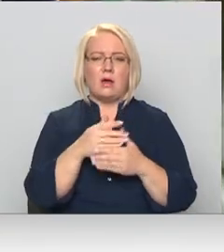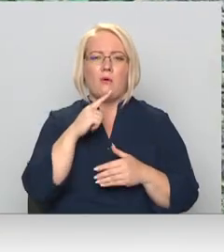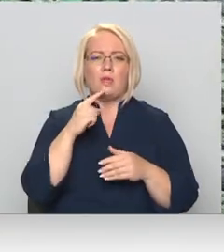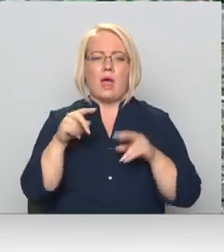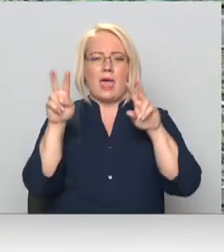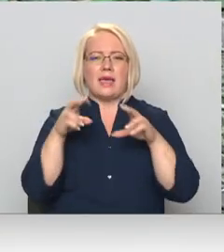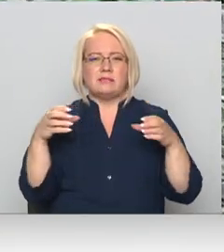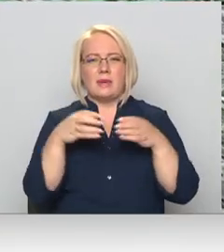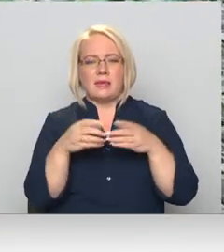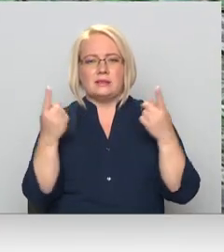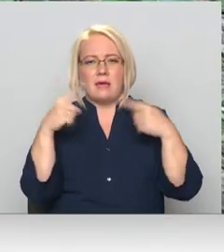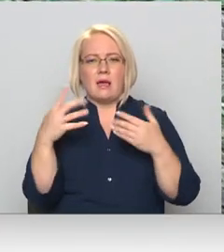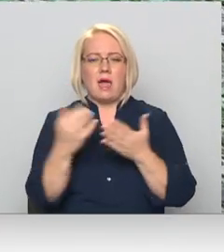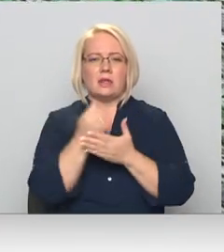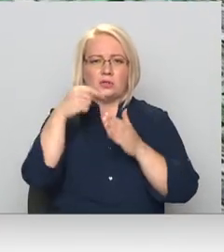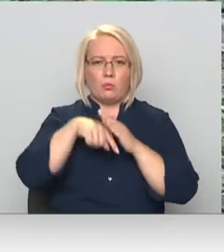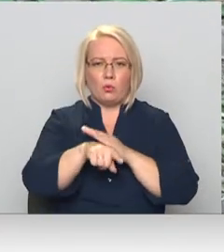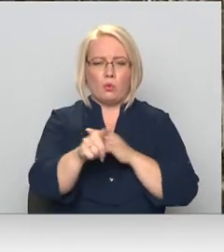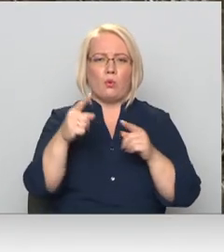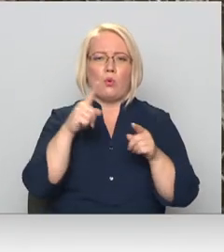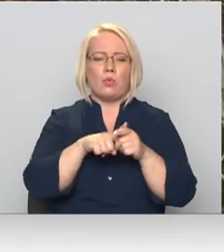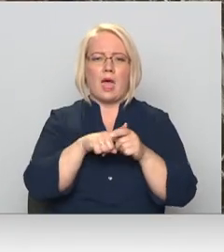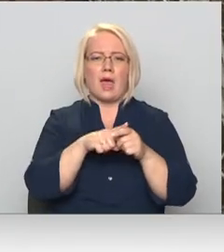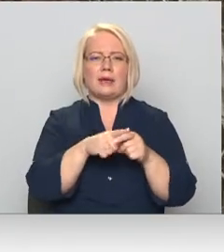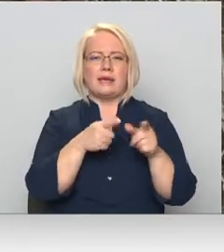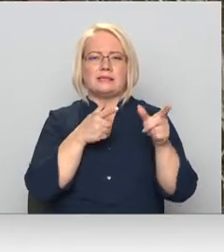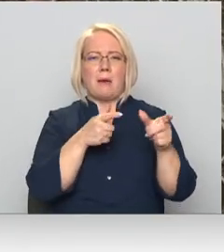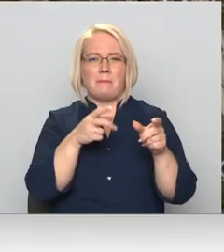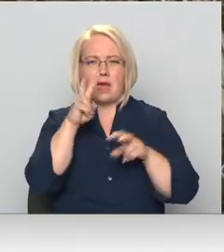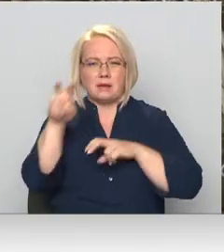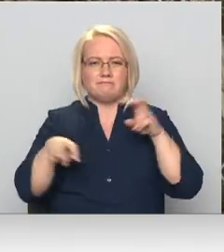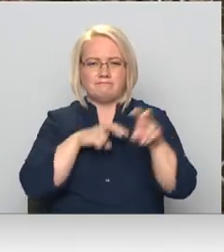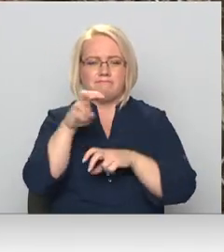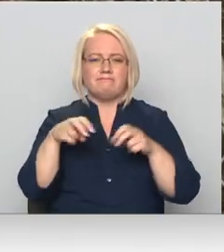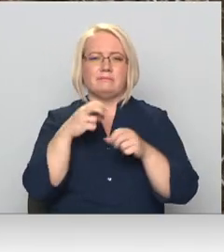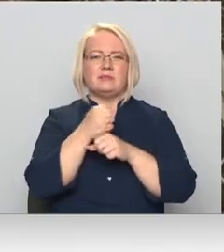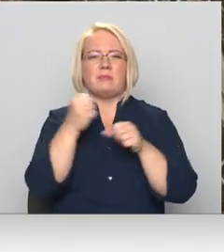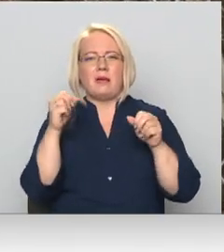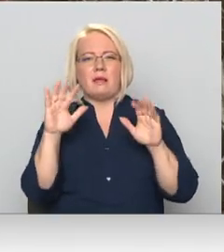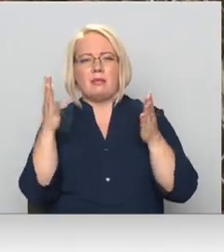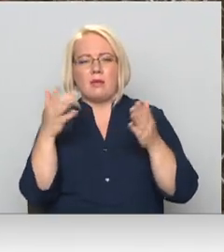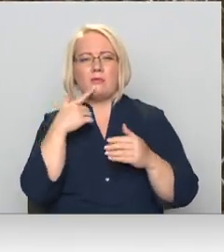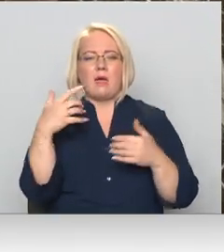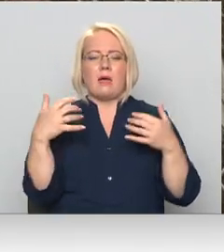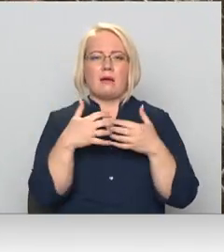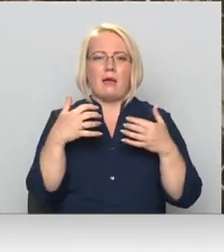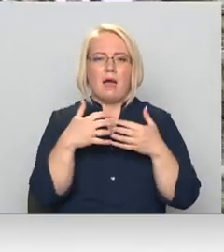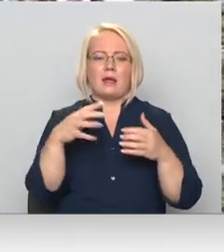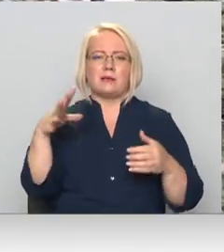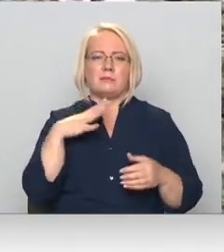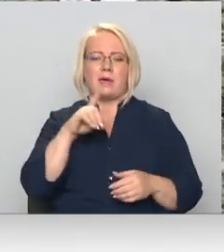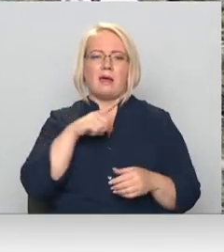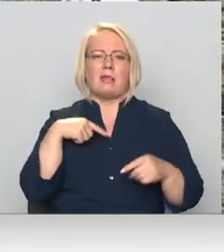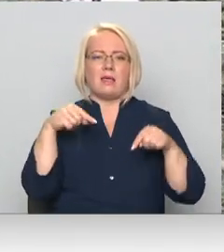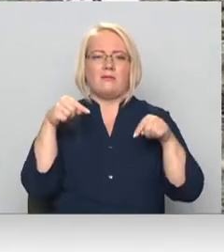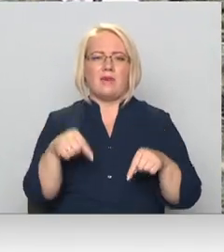laikā atrasti vairāki bunkuri, arī darbs sapieriem. Biedrības vadītājs Tāls Ešmits atzīst, ka kari, kas Latvijai vēlušies pāri,